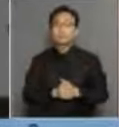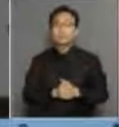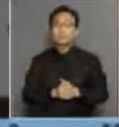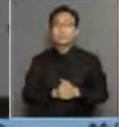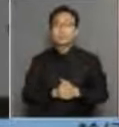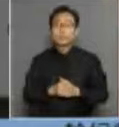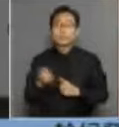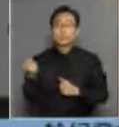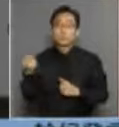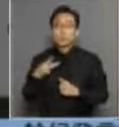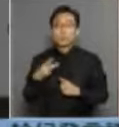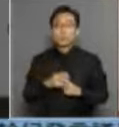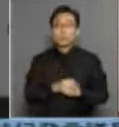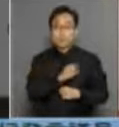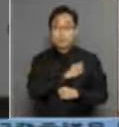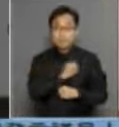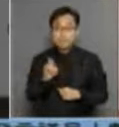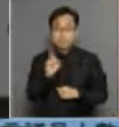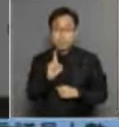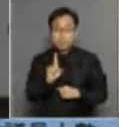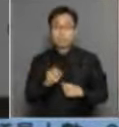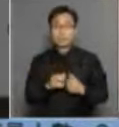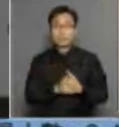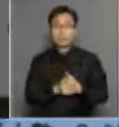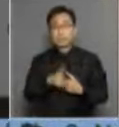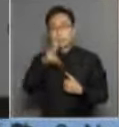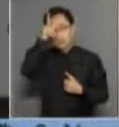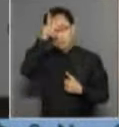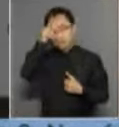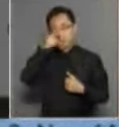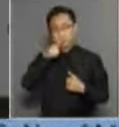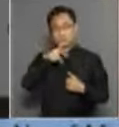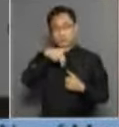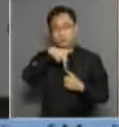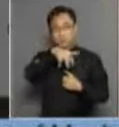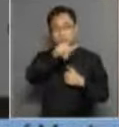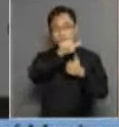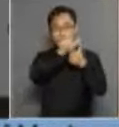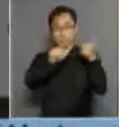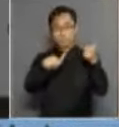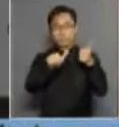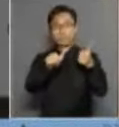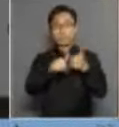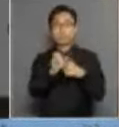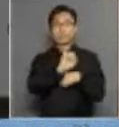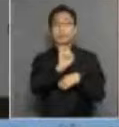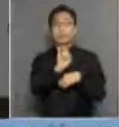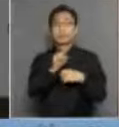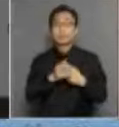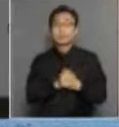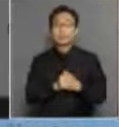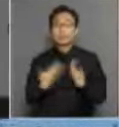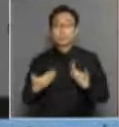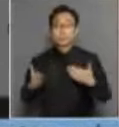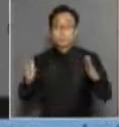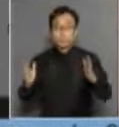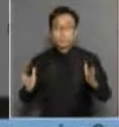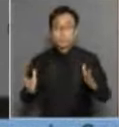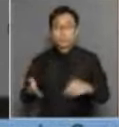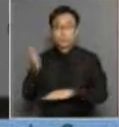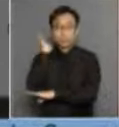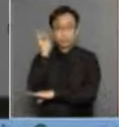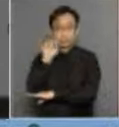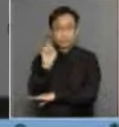该。是做这个行政会议的成员。在这一节里面我想讲的就是